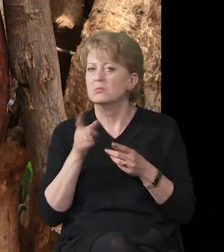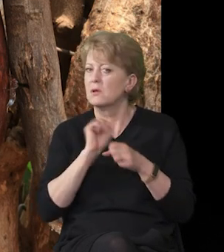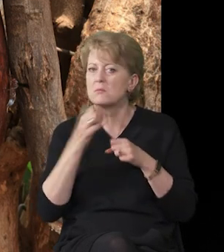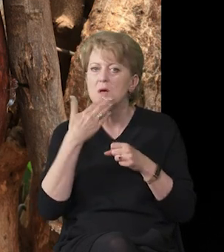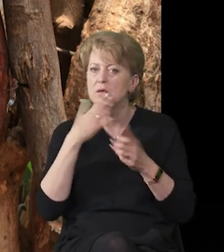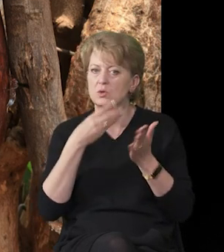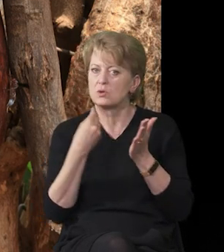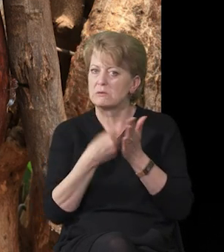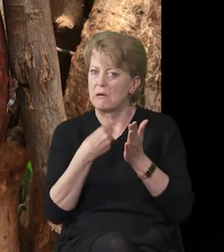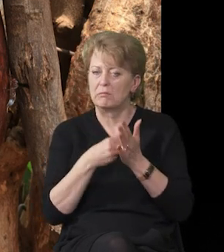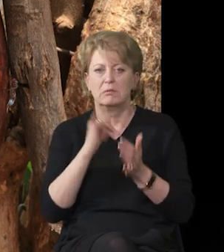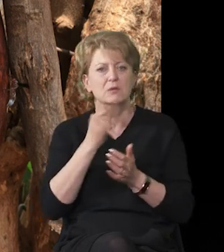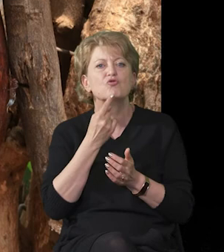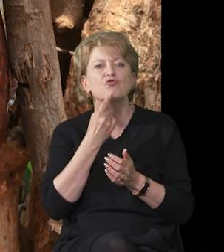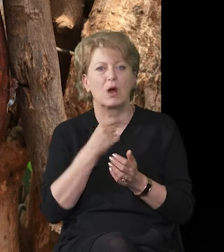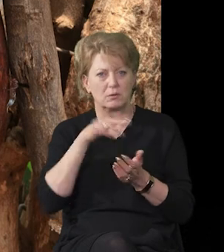części Afryki.